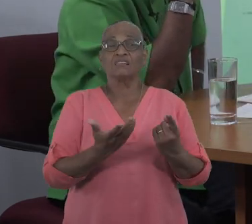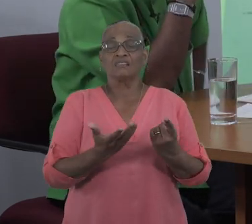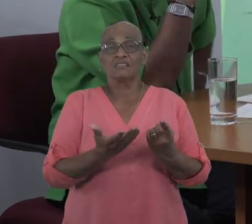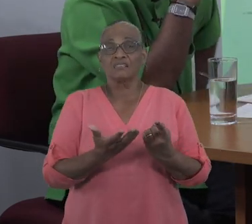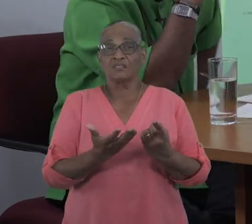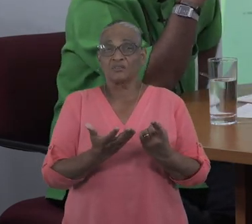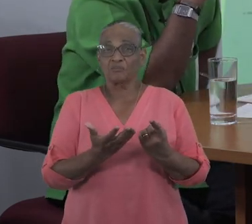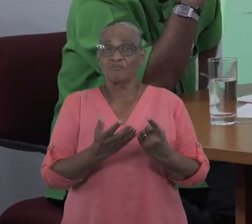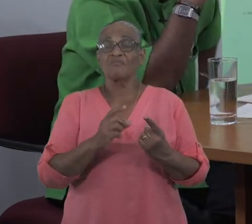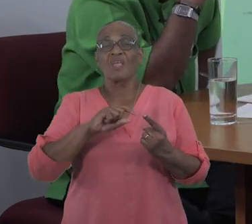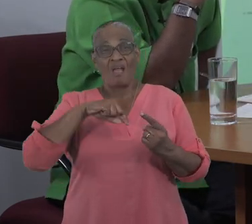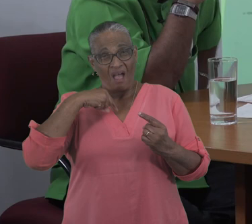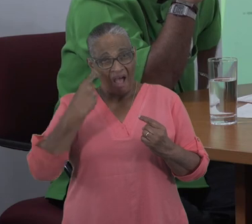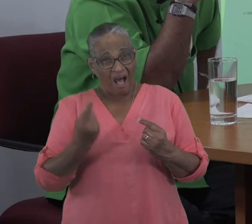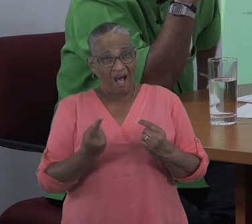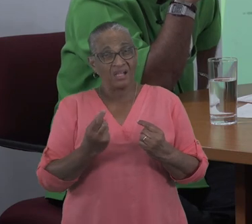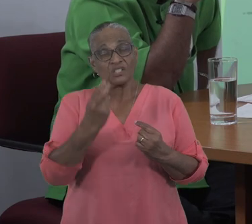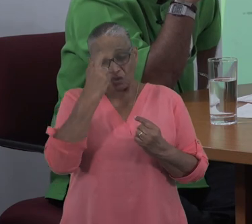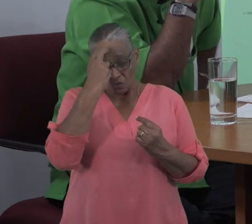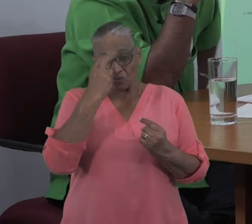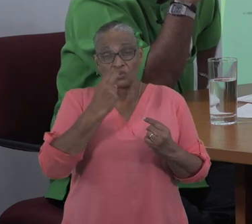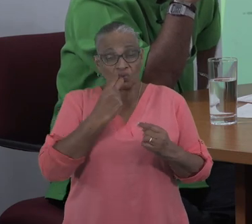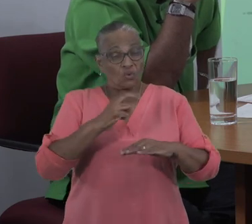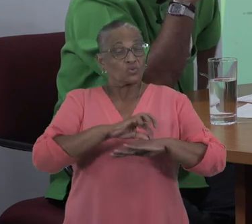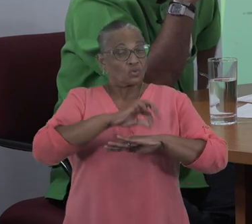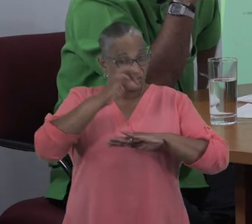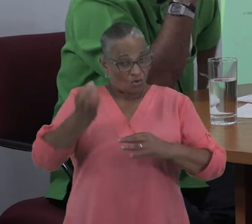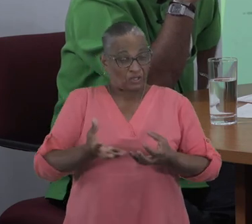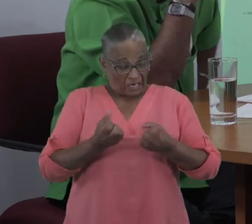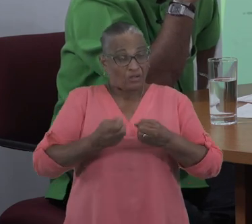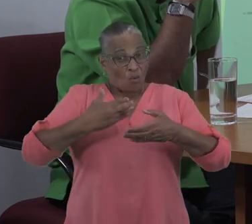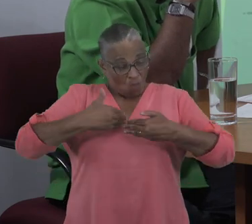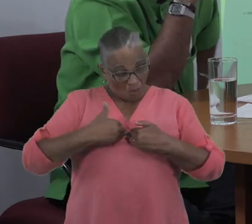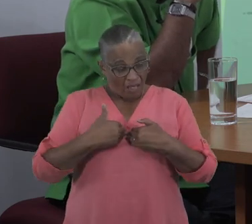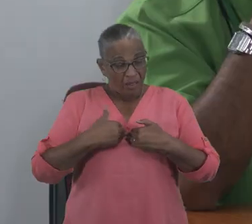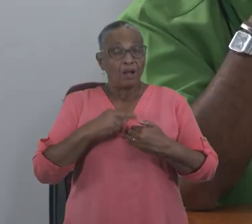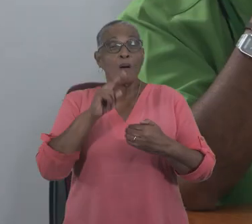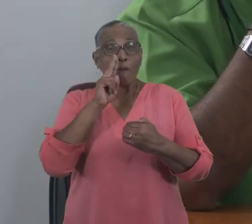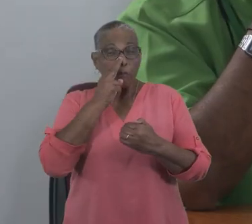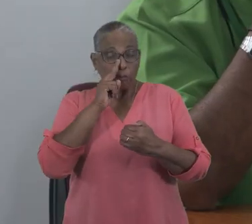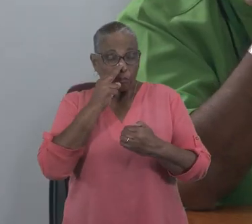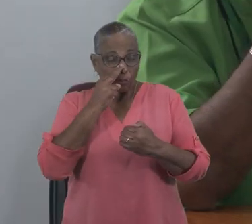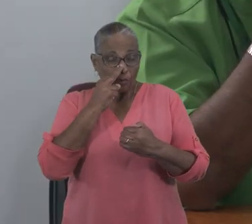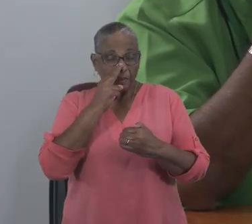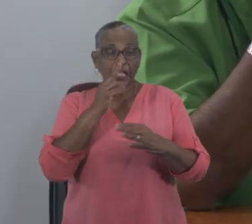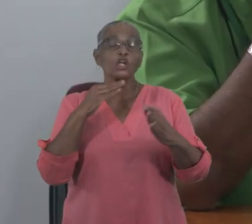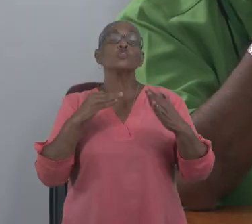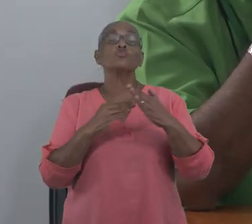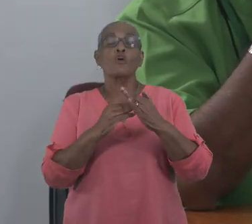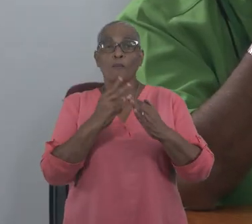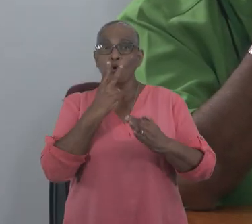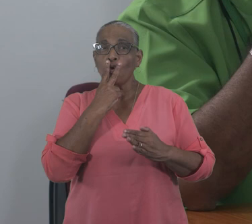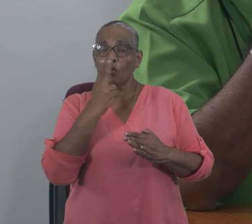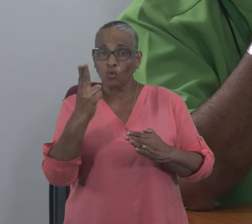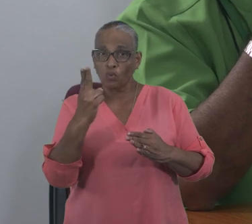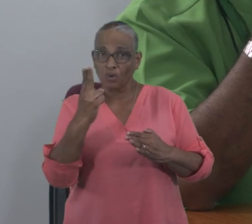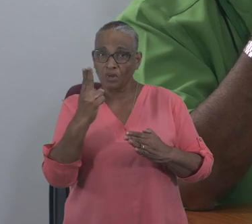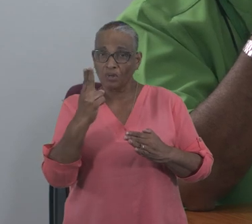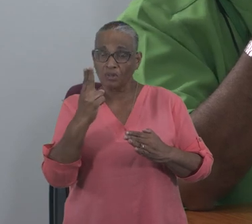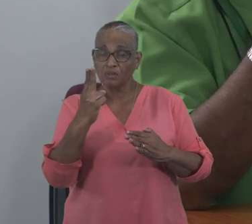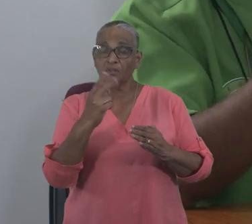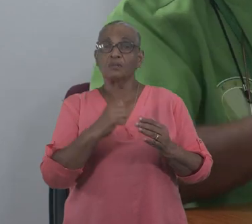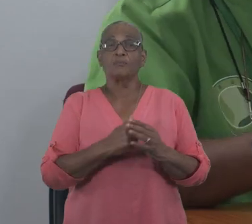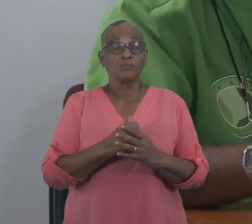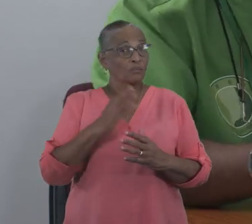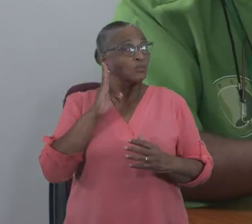En als je serieus met je gezondheid wil zijn, dat je die moeite tenminste probeert te doen om te stoppen met roken. En dat